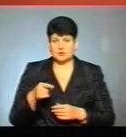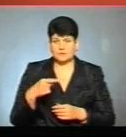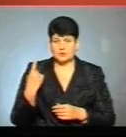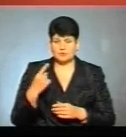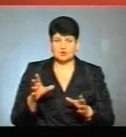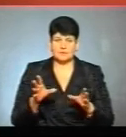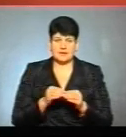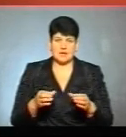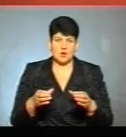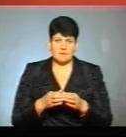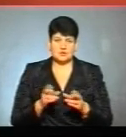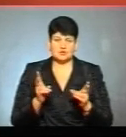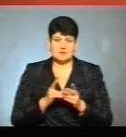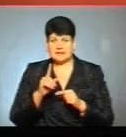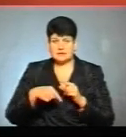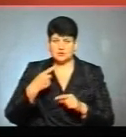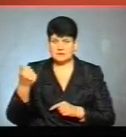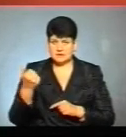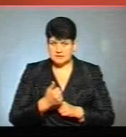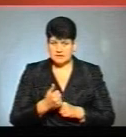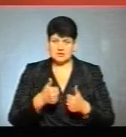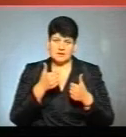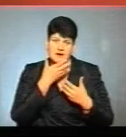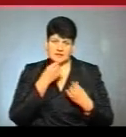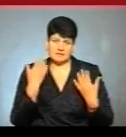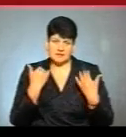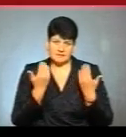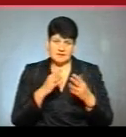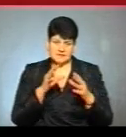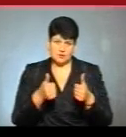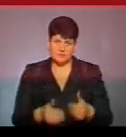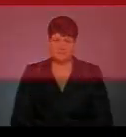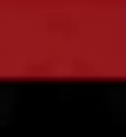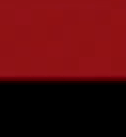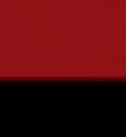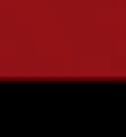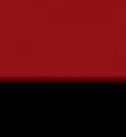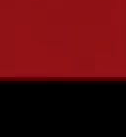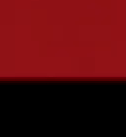область щодо об'єднання громад. Зустрінемося наступного тижня. Бажаю вам гарних вихідних і на все добре.